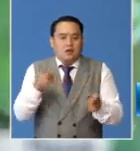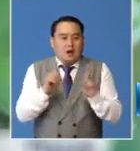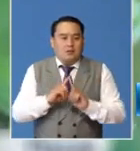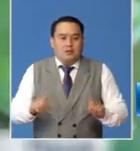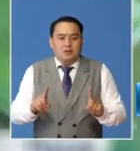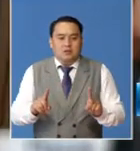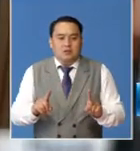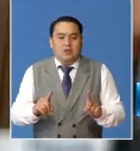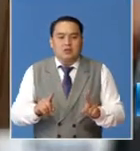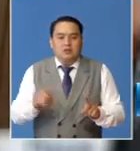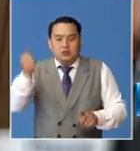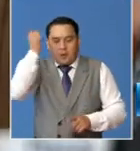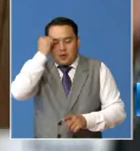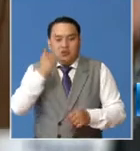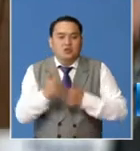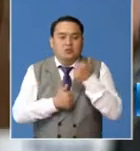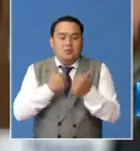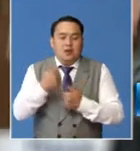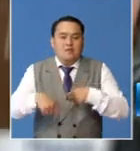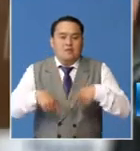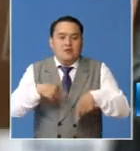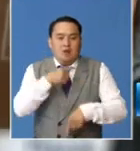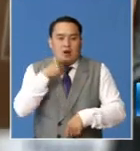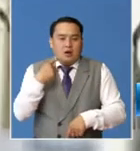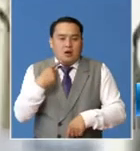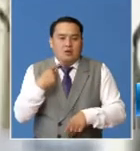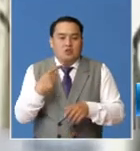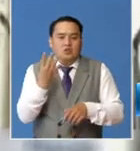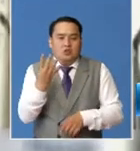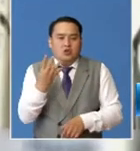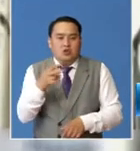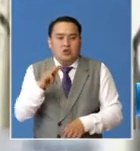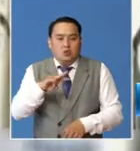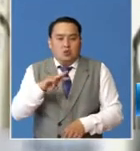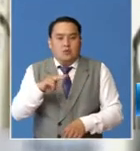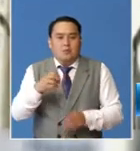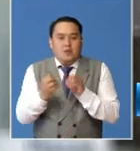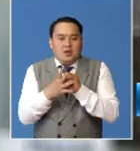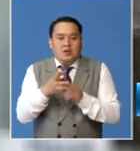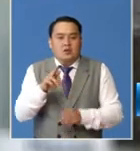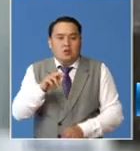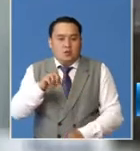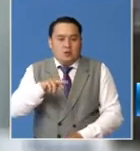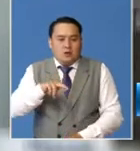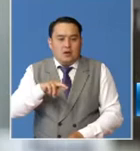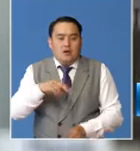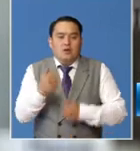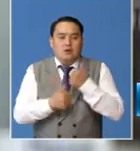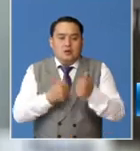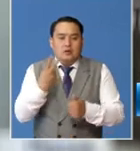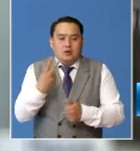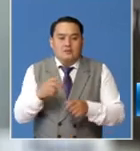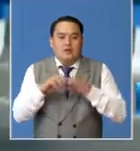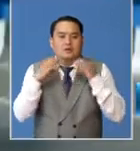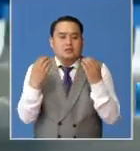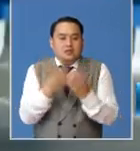оригинальной. Напомним, чемпионат мира 2018 пройдет в России в период с 14 июня по 15 июля. Турнир пройдет на 12